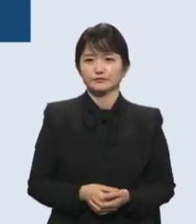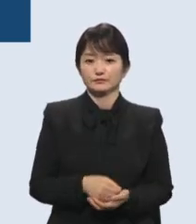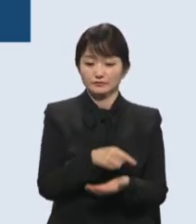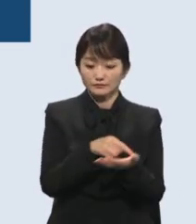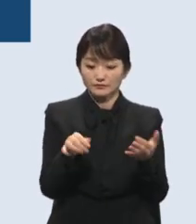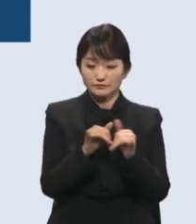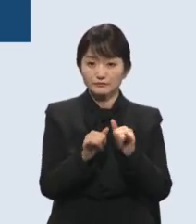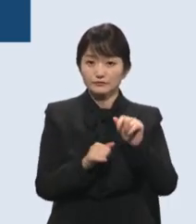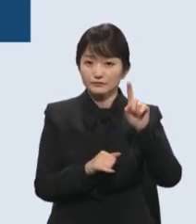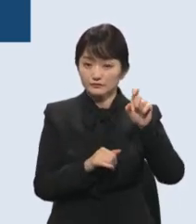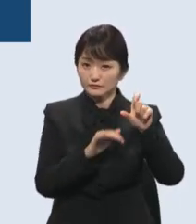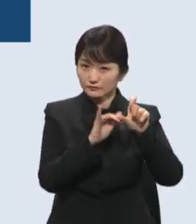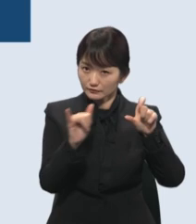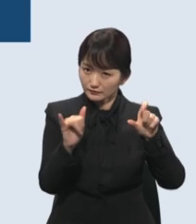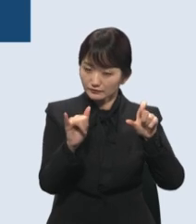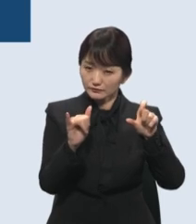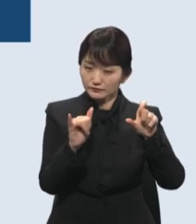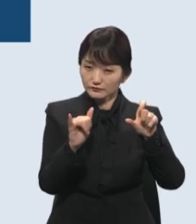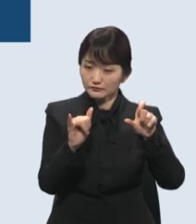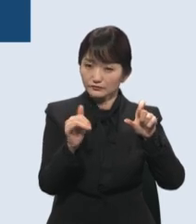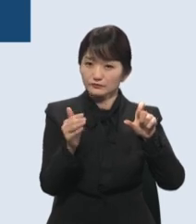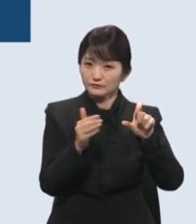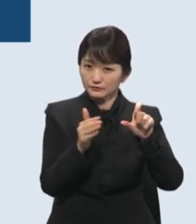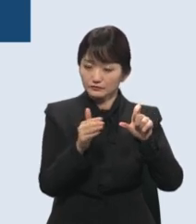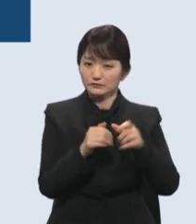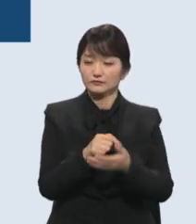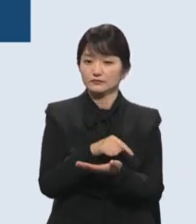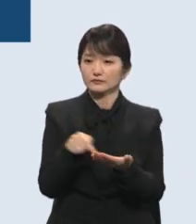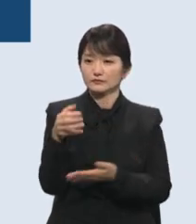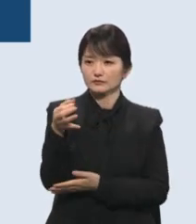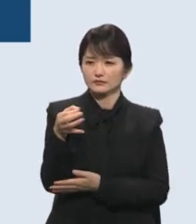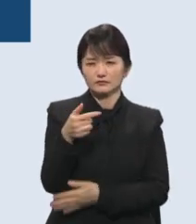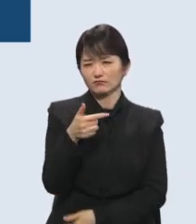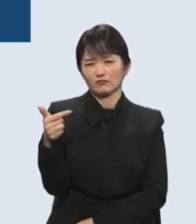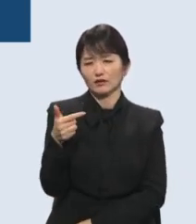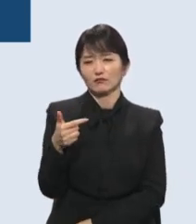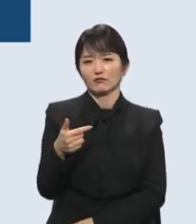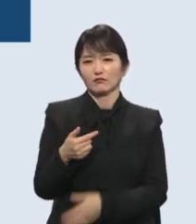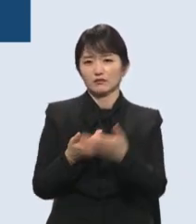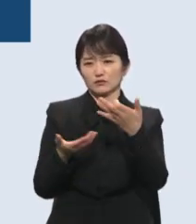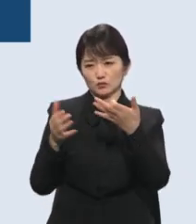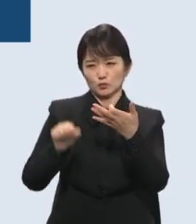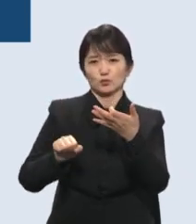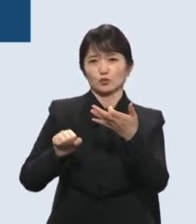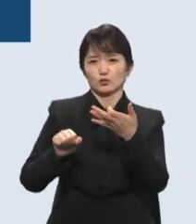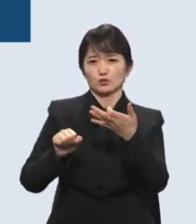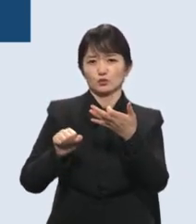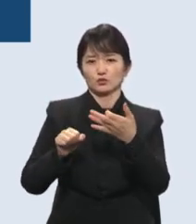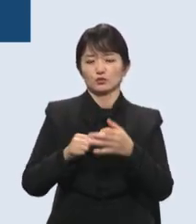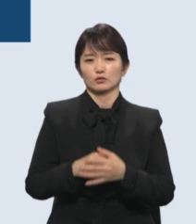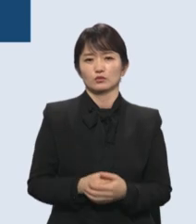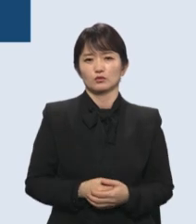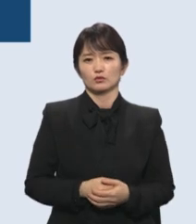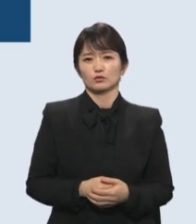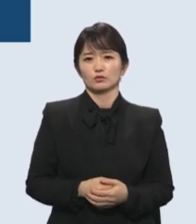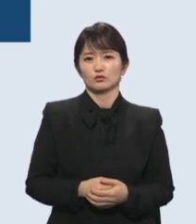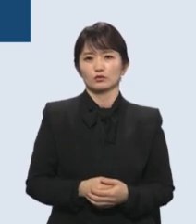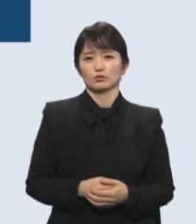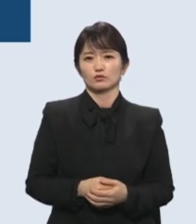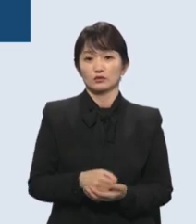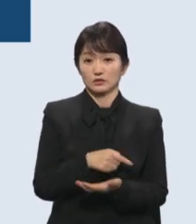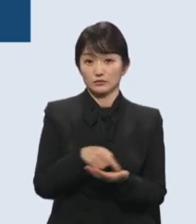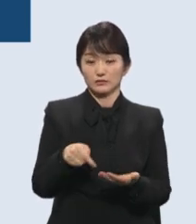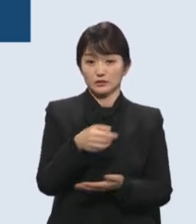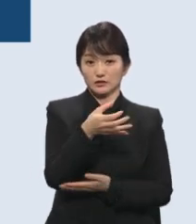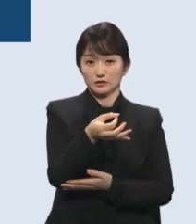15명 정도로 추산을 하고 있고 피해액도 뭐 상당히 좀 크죠 19억 정도로 보고 있는데 이게 피해액이 19억